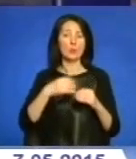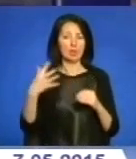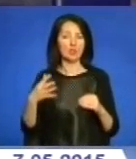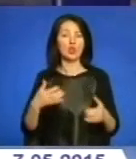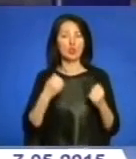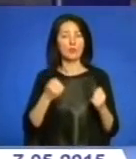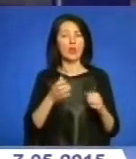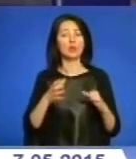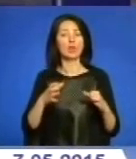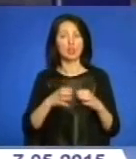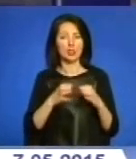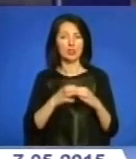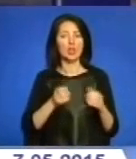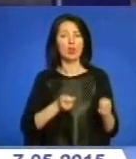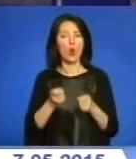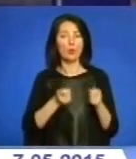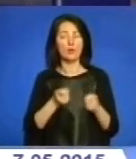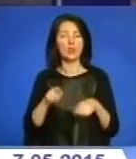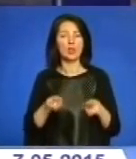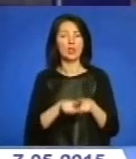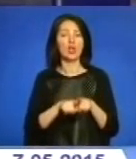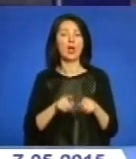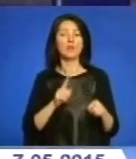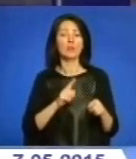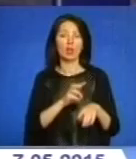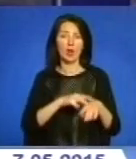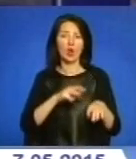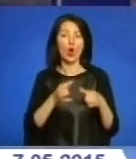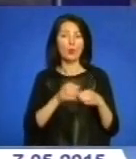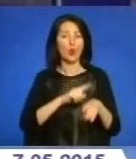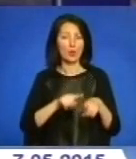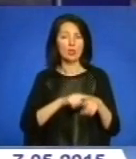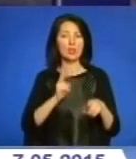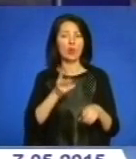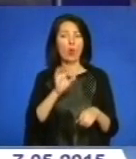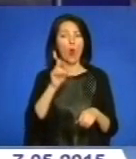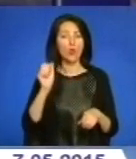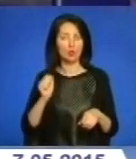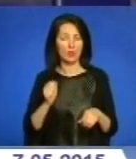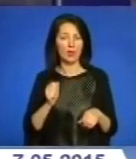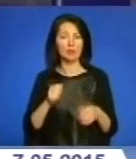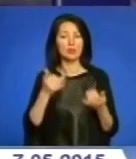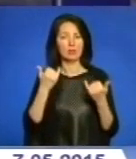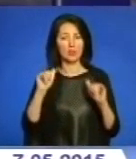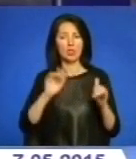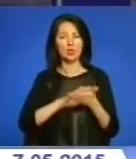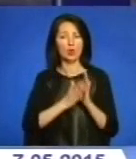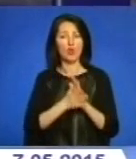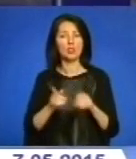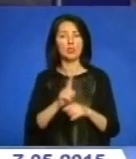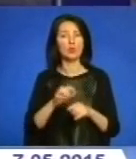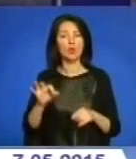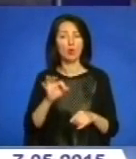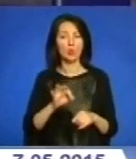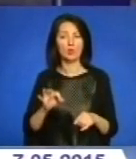управління та оперативну групу Козівського районного сектору управління Державної служби України з надзвичайних ситуацій у Тернопільській